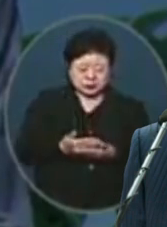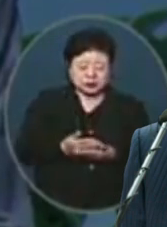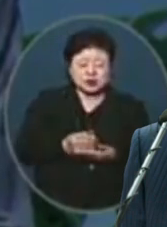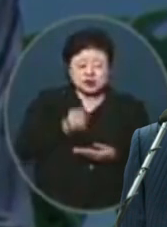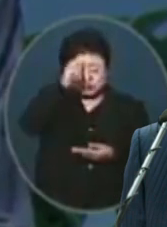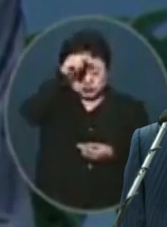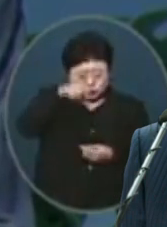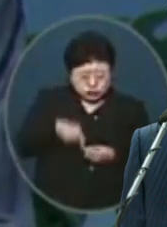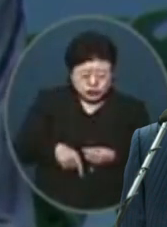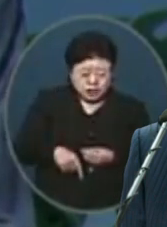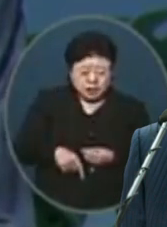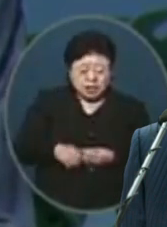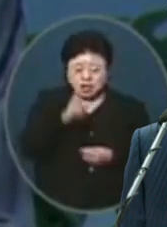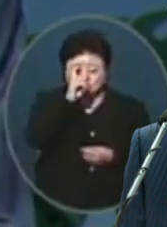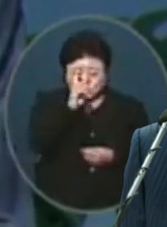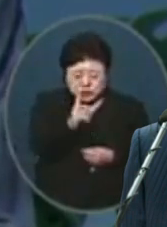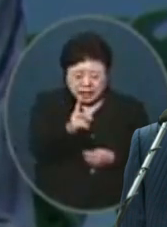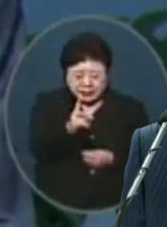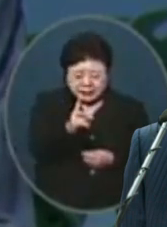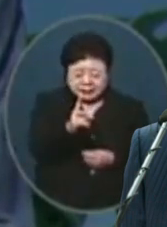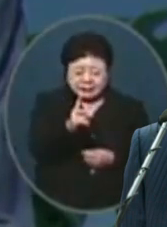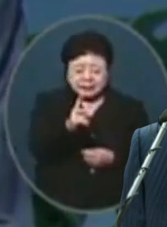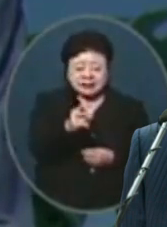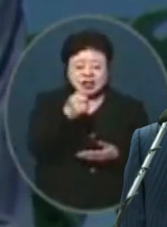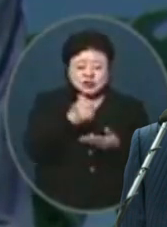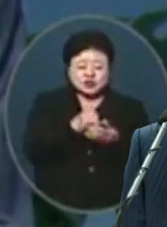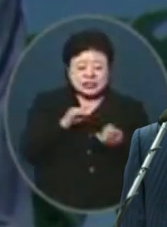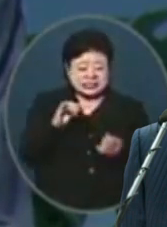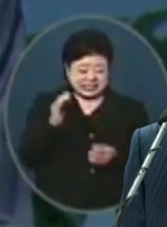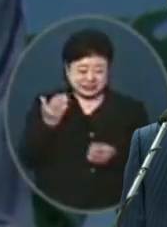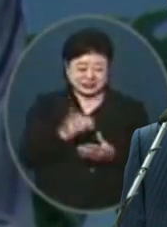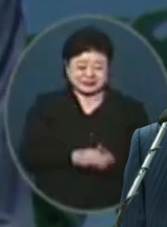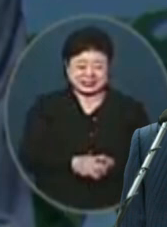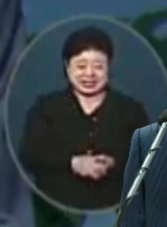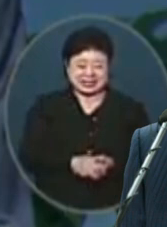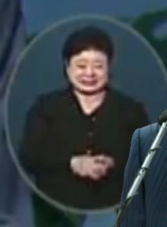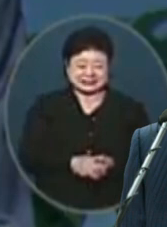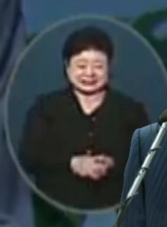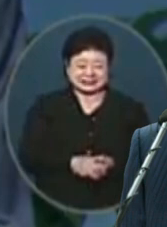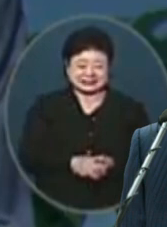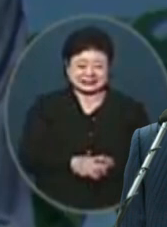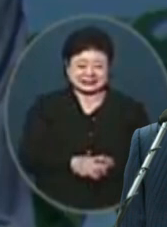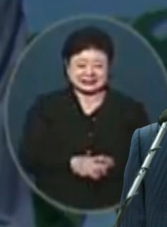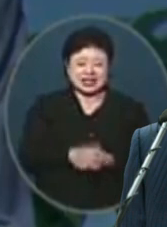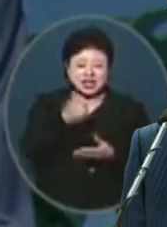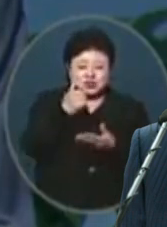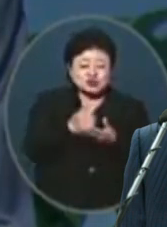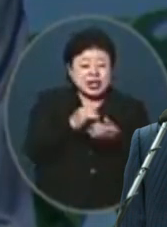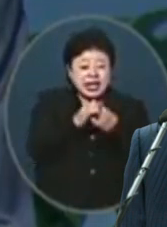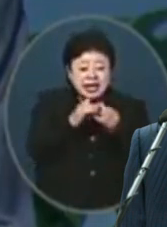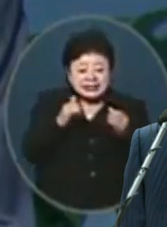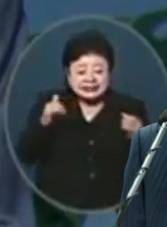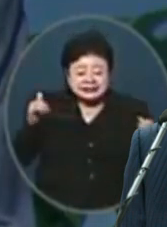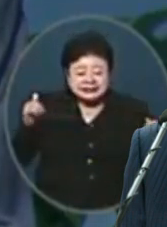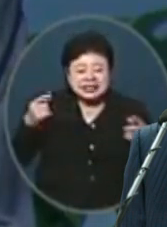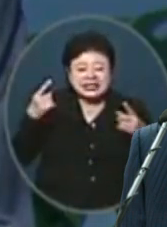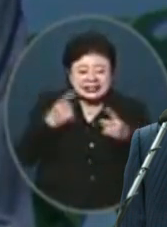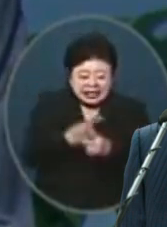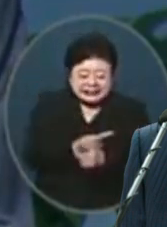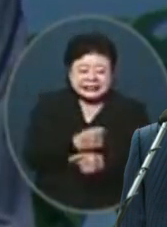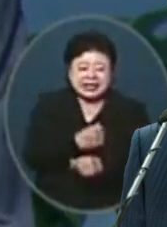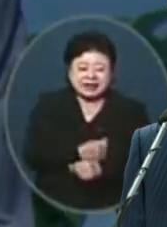우주의 유일한 죄인이 되셔서 그 죄를 대신하여